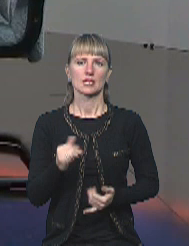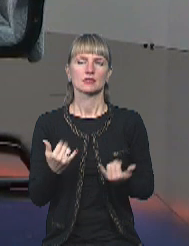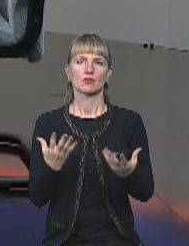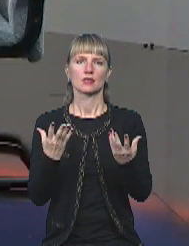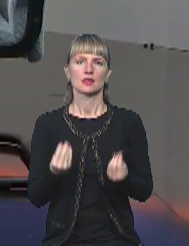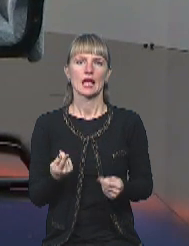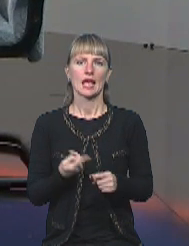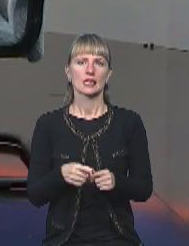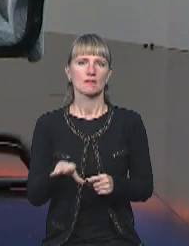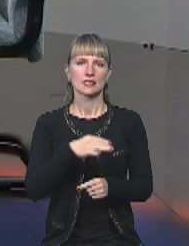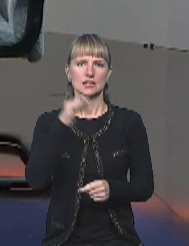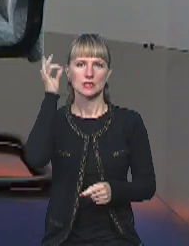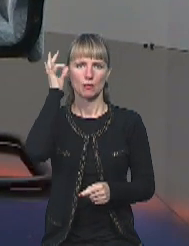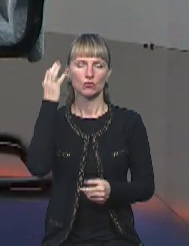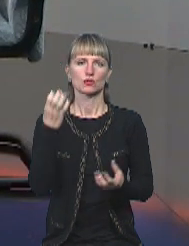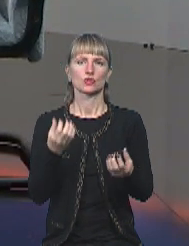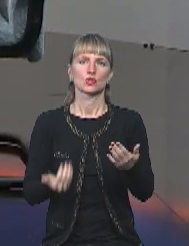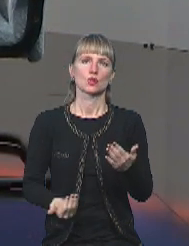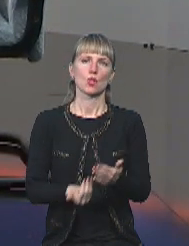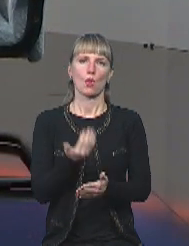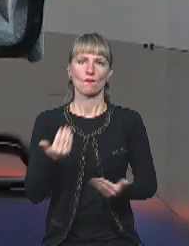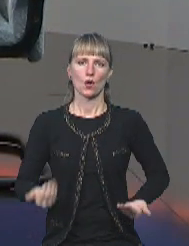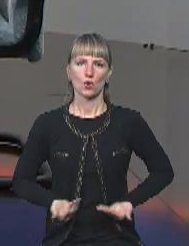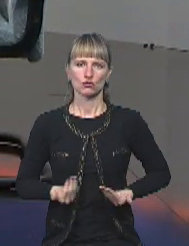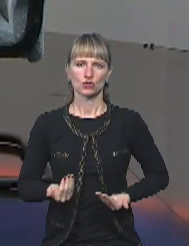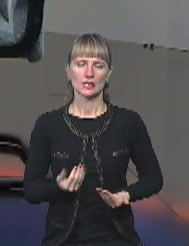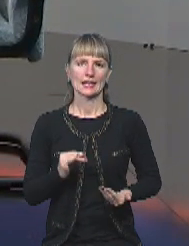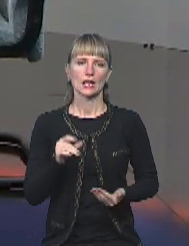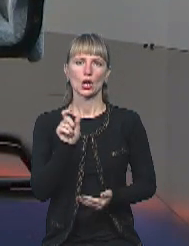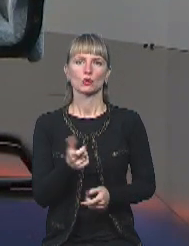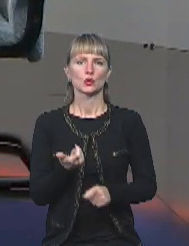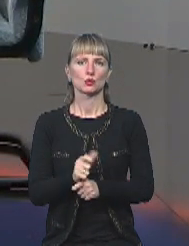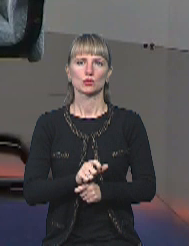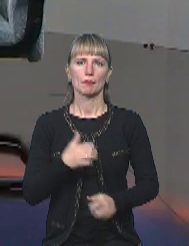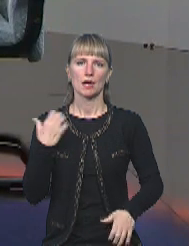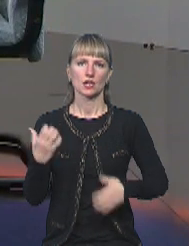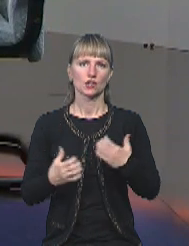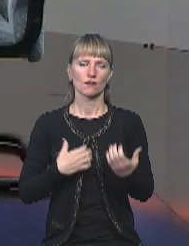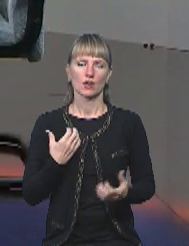ці всі спогади вони знов ожили і дуже люди переживають. І